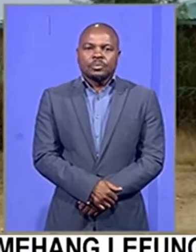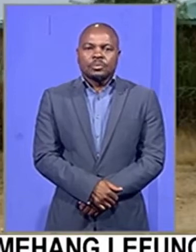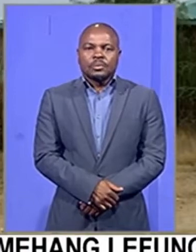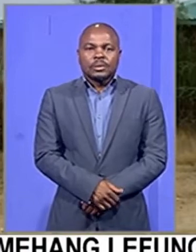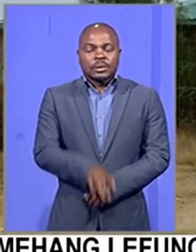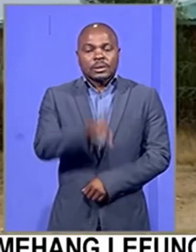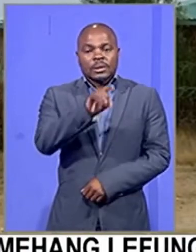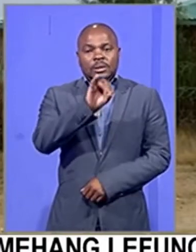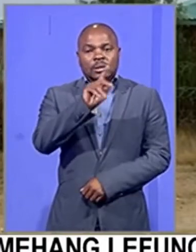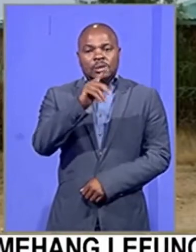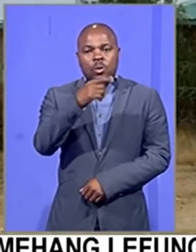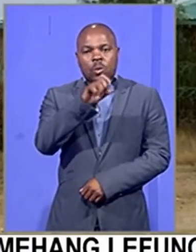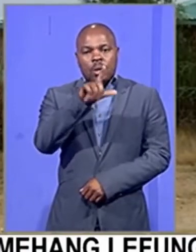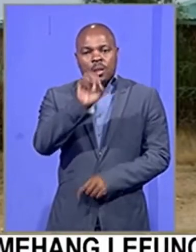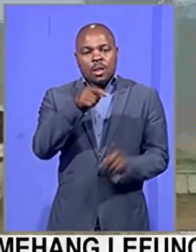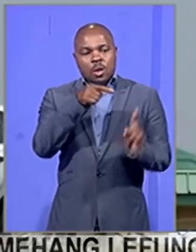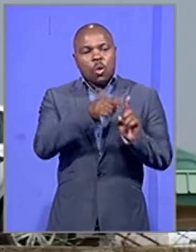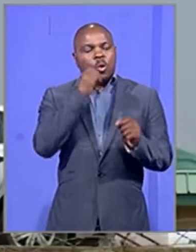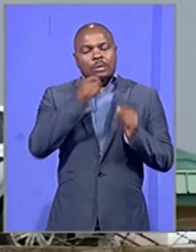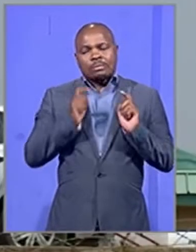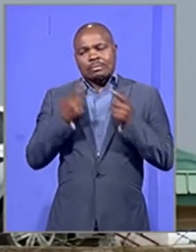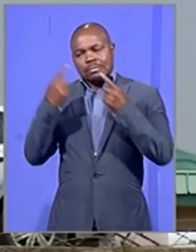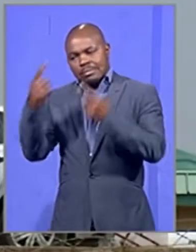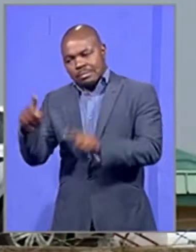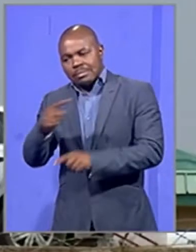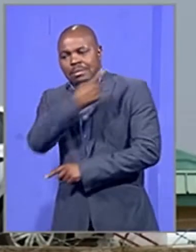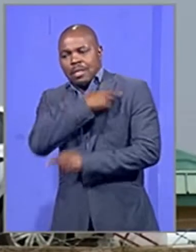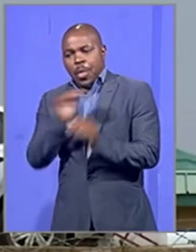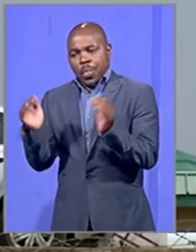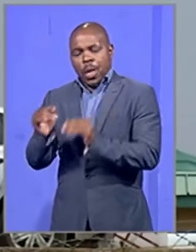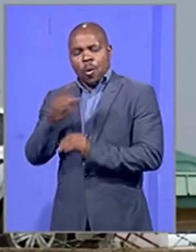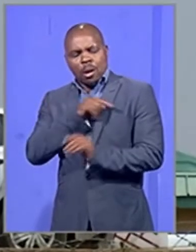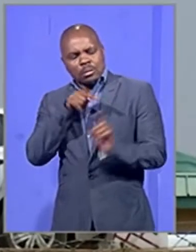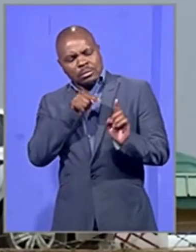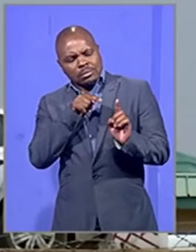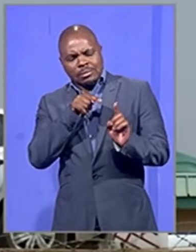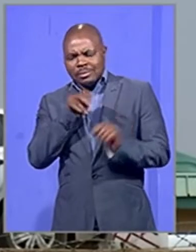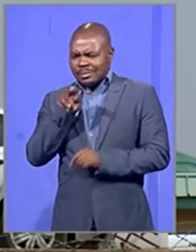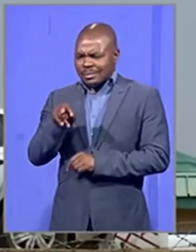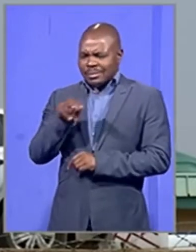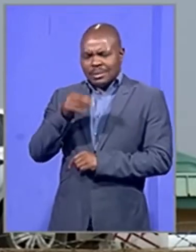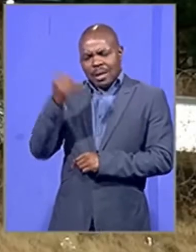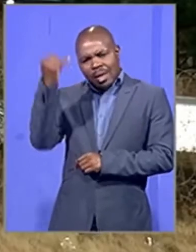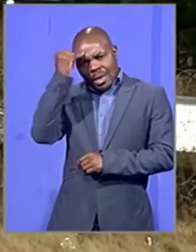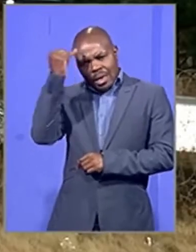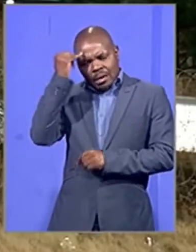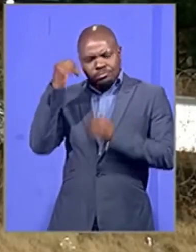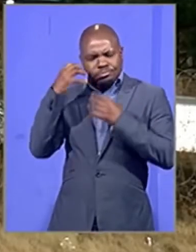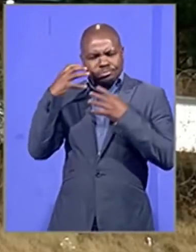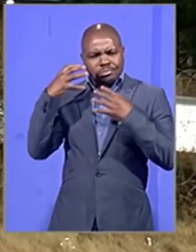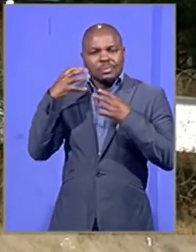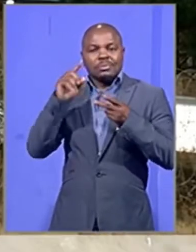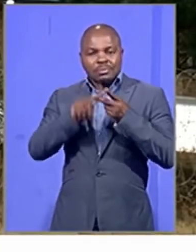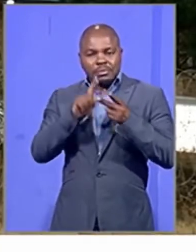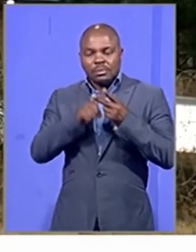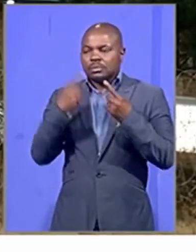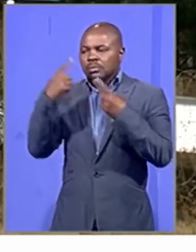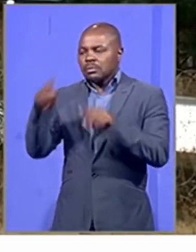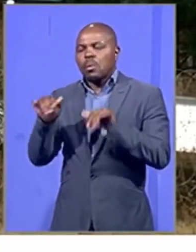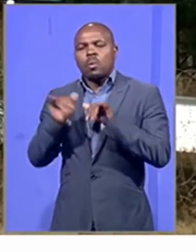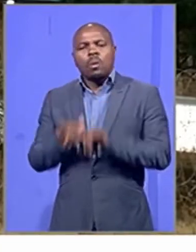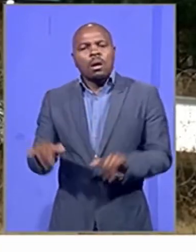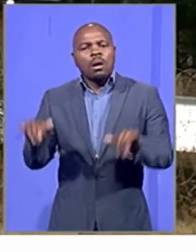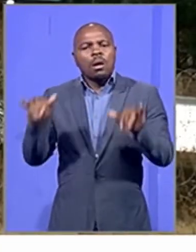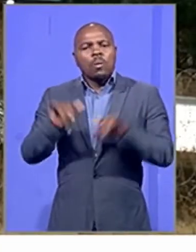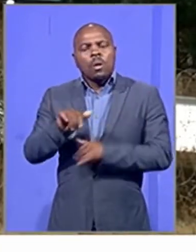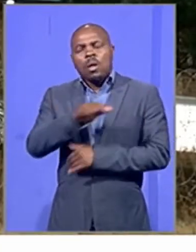Dikgwele o re o ile a potlakisetsa lesea tleliniking ka mora ho hlokomela hore le rorohile methapo ya hlooho, mme o re o ile a ema nako e telele a